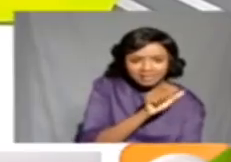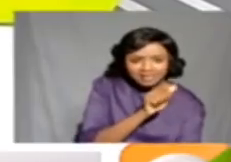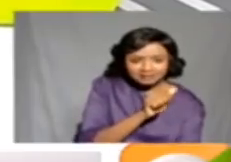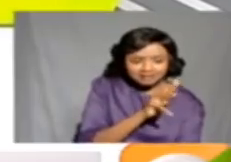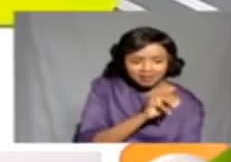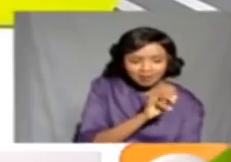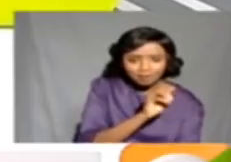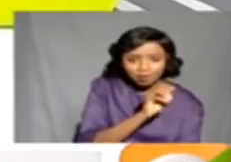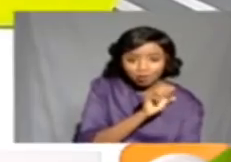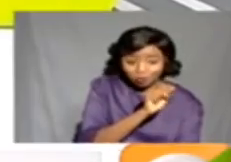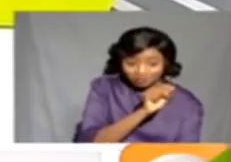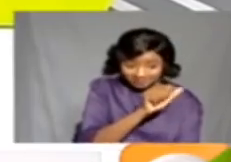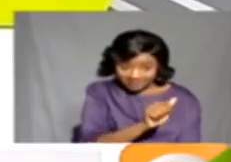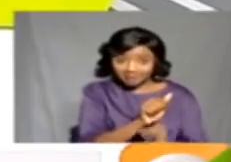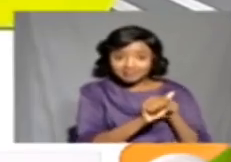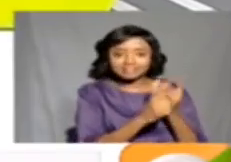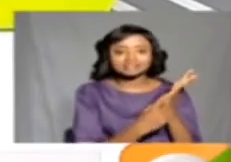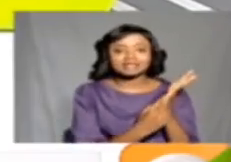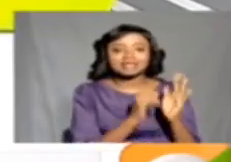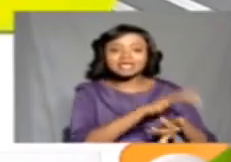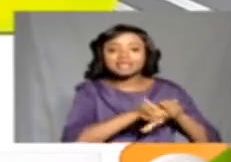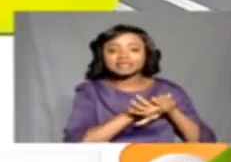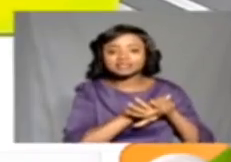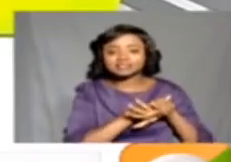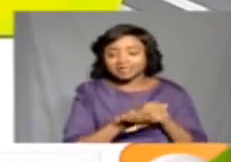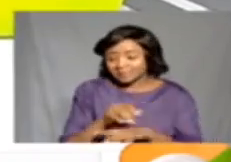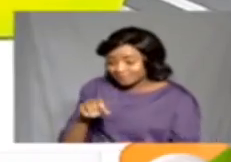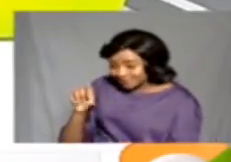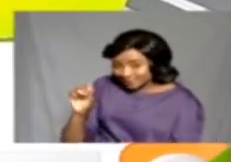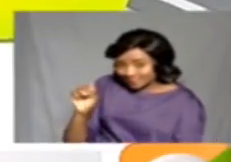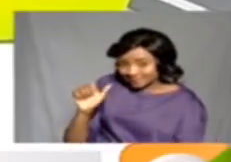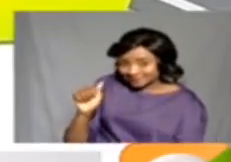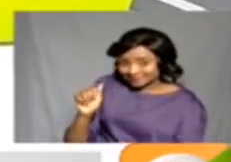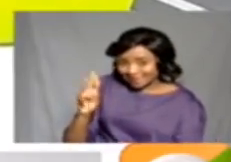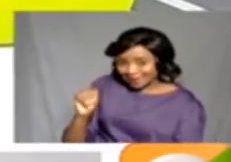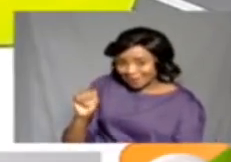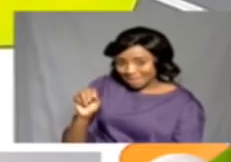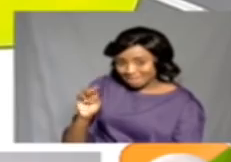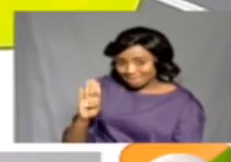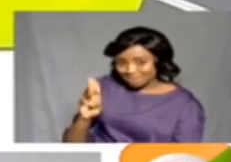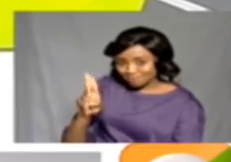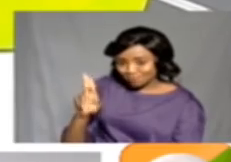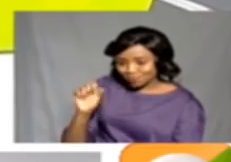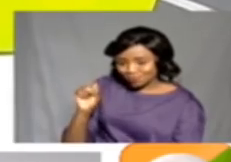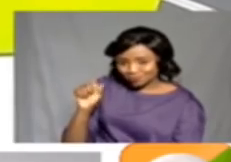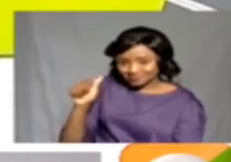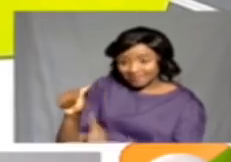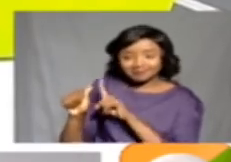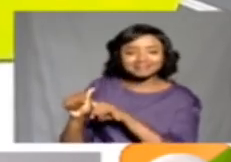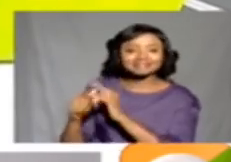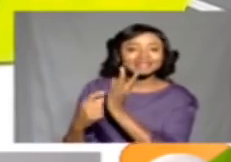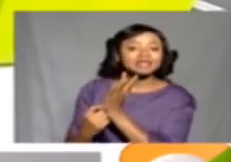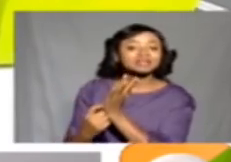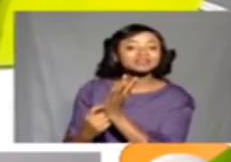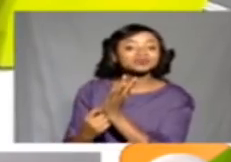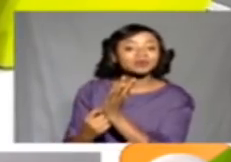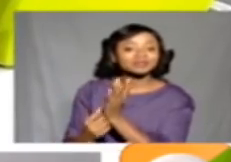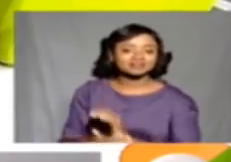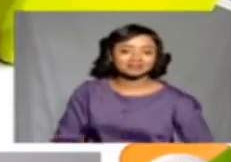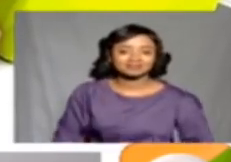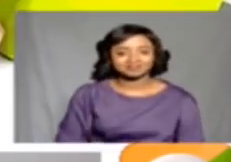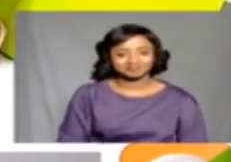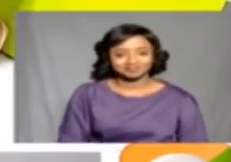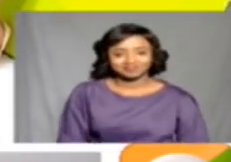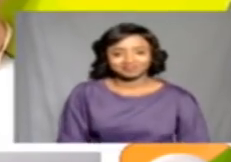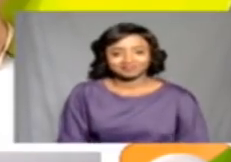Samosa. Sambusa. Hiyo mbuu. Ndio maana wakati umeingia kwenye gari ya mtu umepewa lifti unaambia kubwa kuliko usiweke sambusa